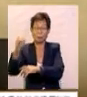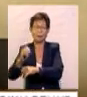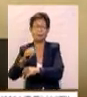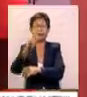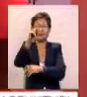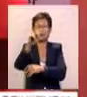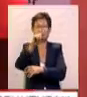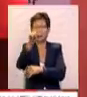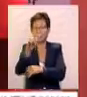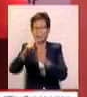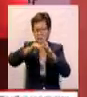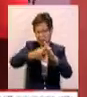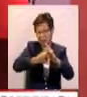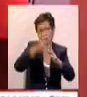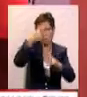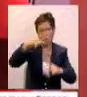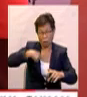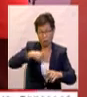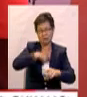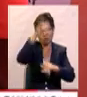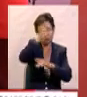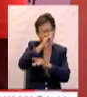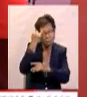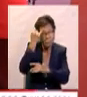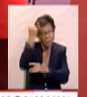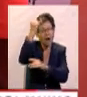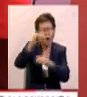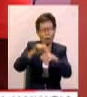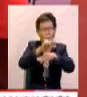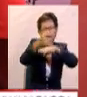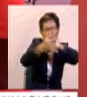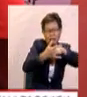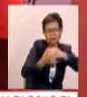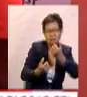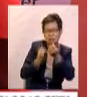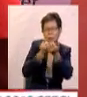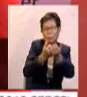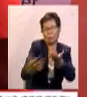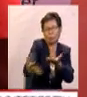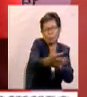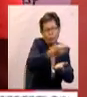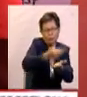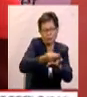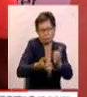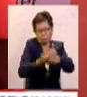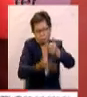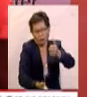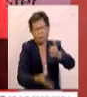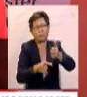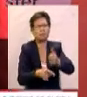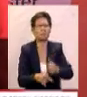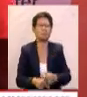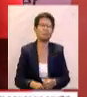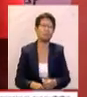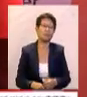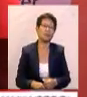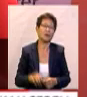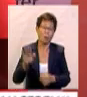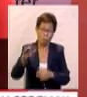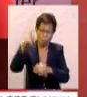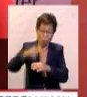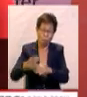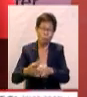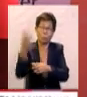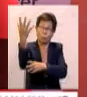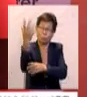this initiative. So for us, we want to find a way to use technology to support the collection of the donation. Caranya cukup mudah, anda perlu